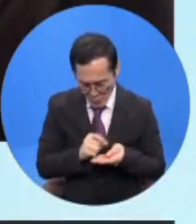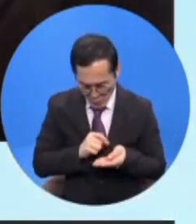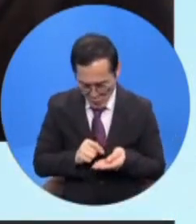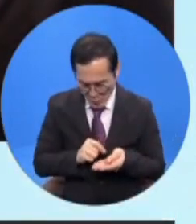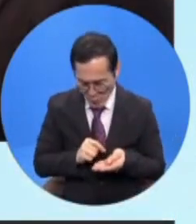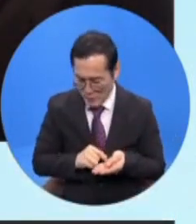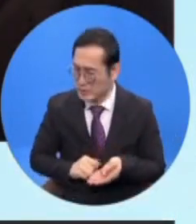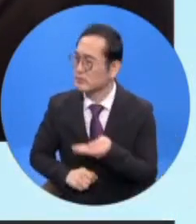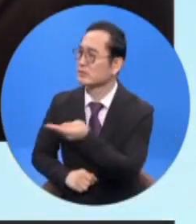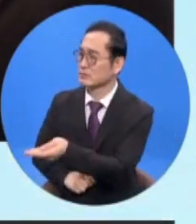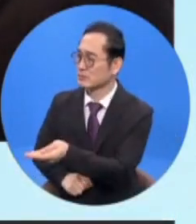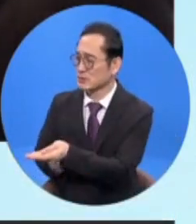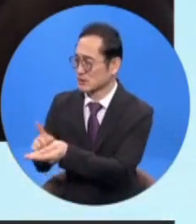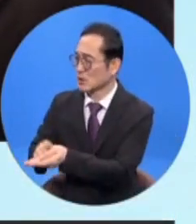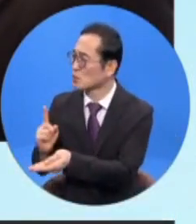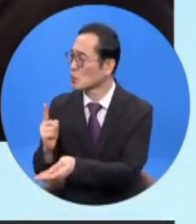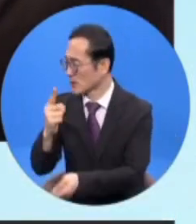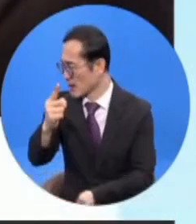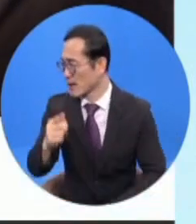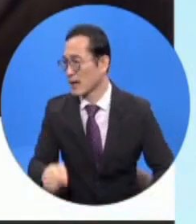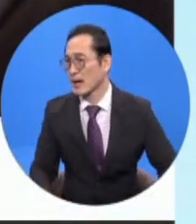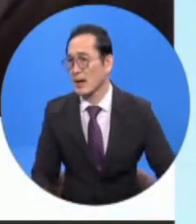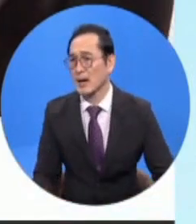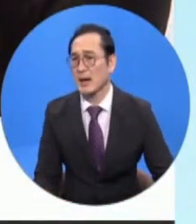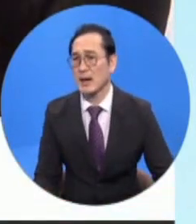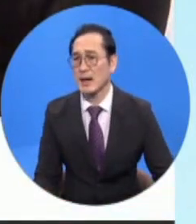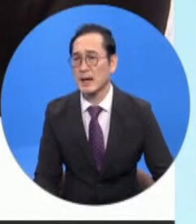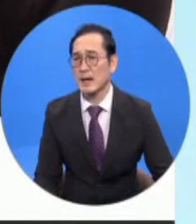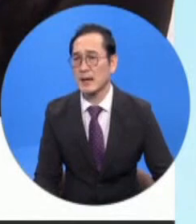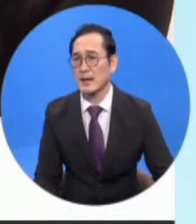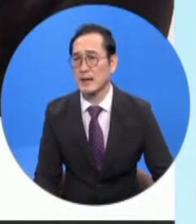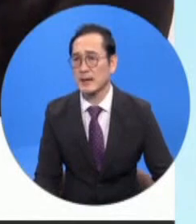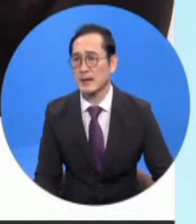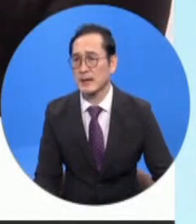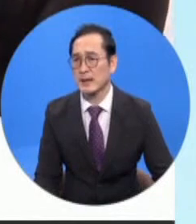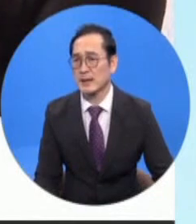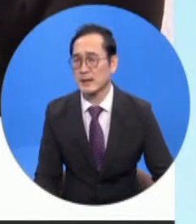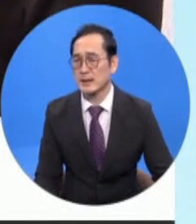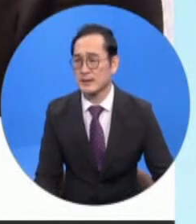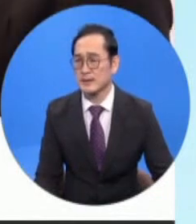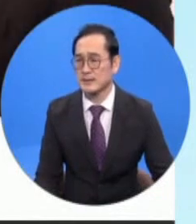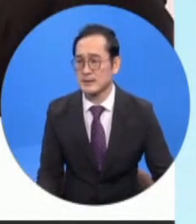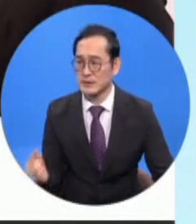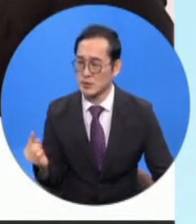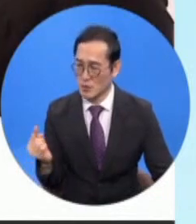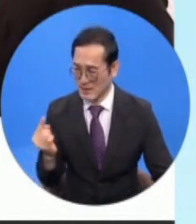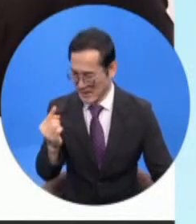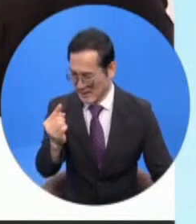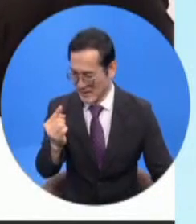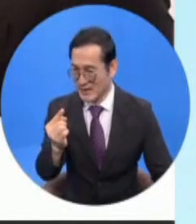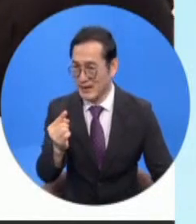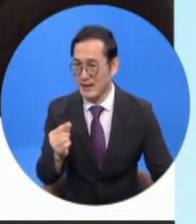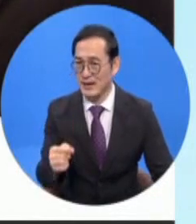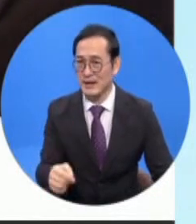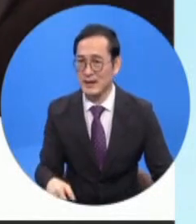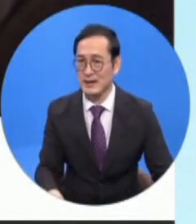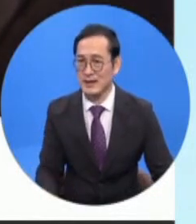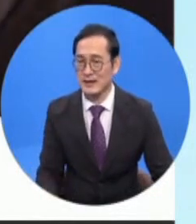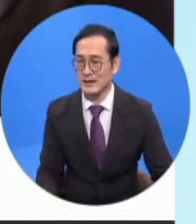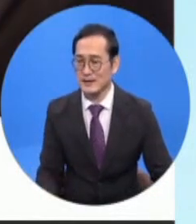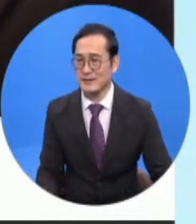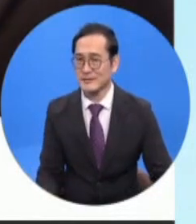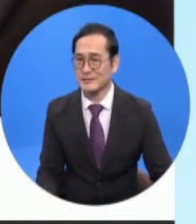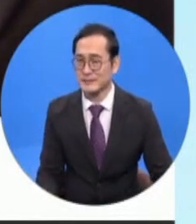있으니까 이걸 왜 인지 스 하지 않았느냐 4화 항의를 하면서 대검 해놓으면 백업에서 받아 줄 것이다 원래 최초의 남부 직업에